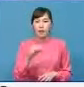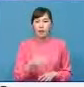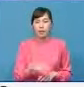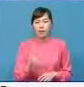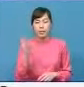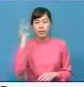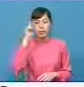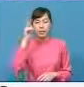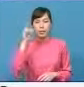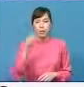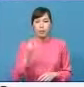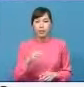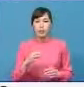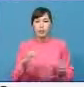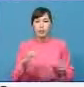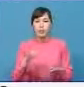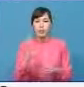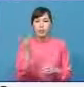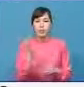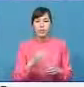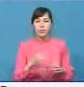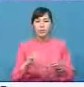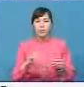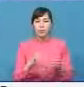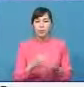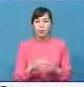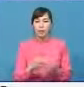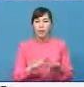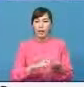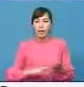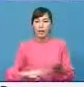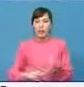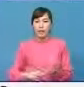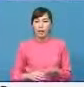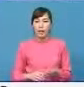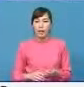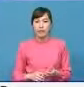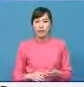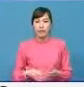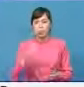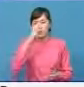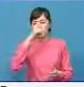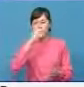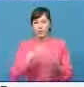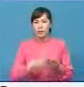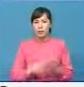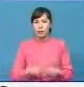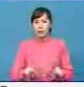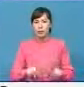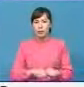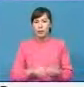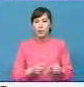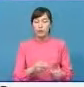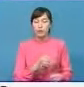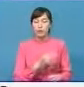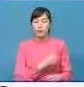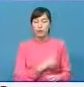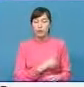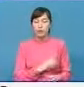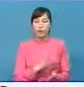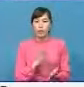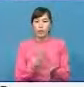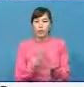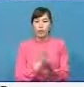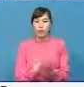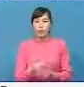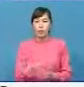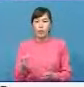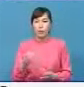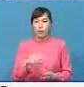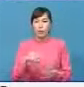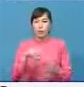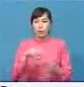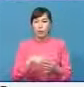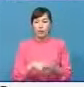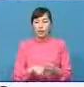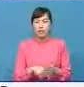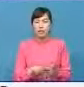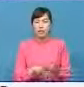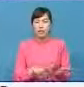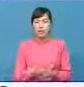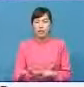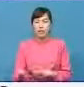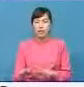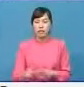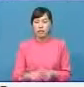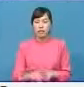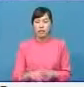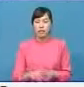діни ағымдар тура жол тапқысы келген азаматтардың сеніміне селкеу түсіргісі келеді. Сондықтан да осы бағытта облыстық ішкі саясат және дін істері басқармасының